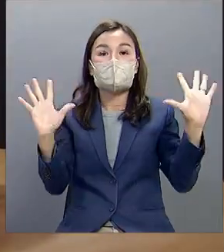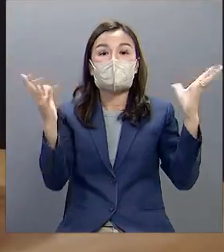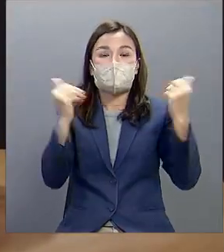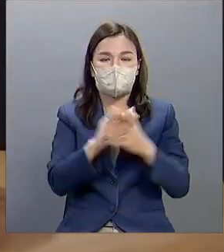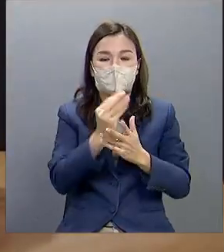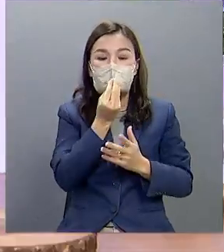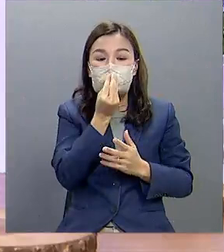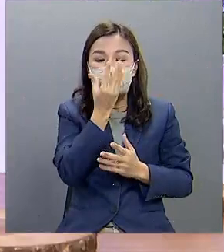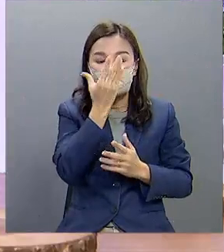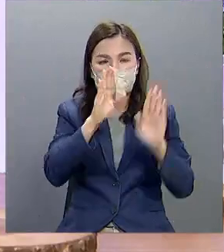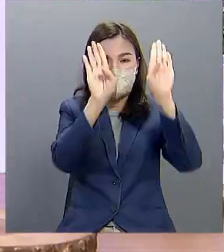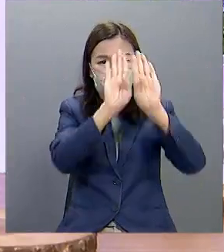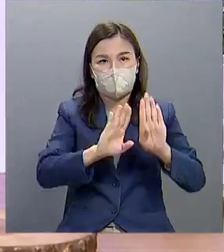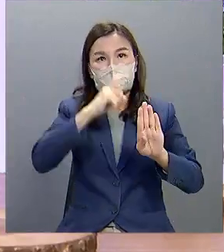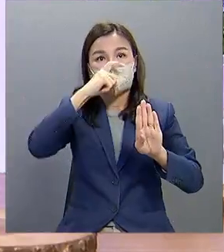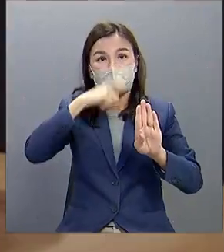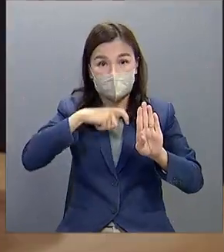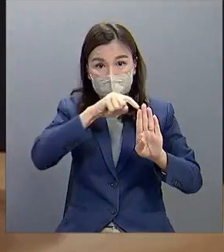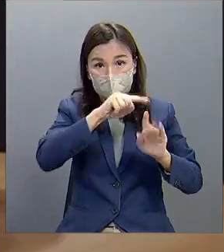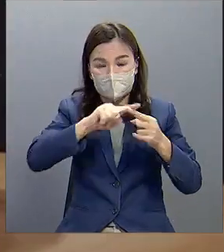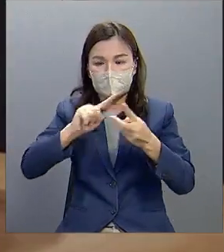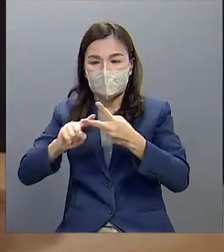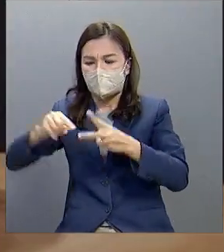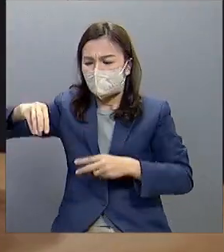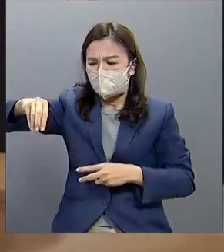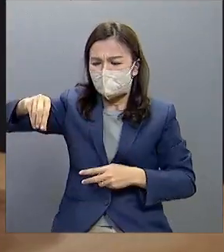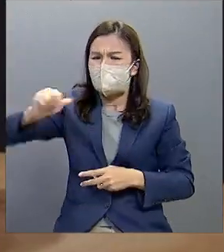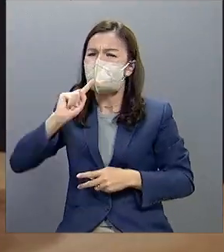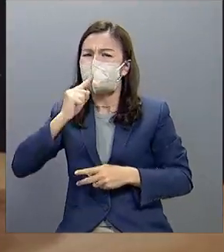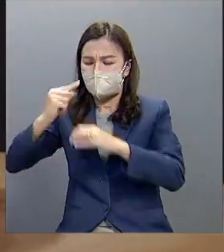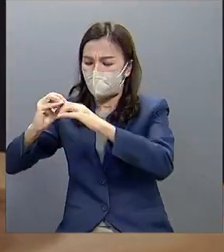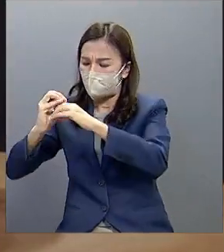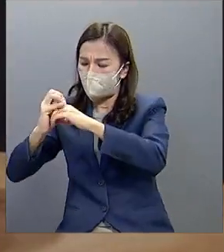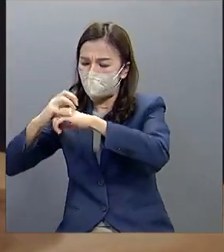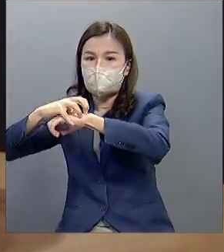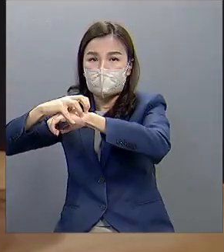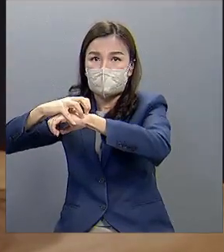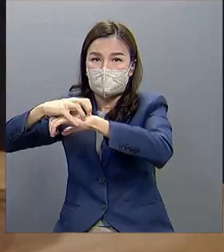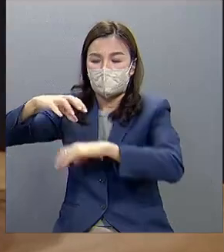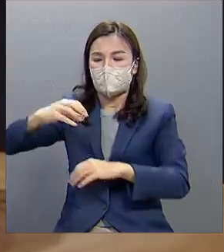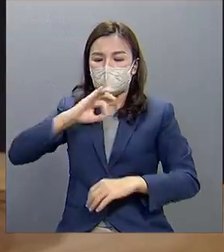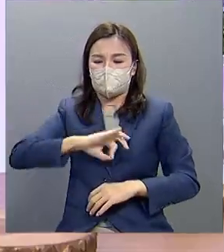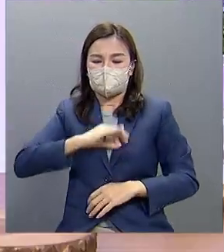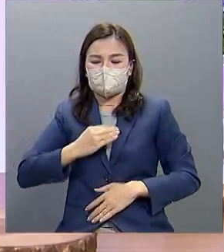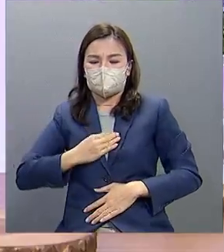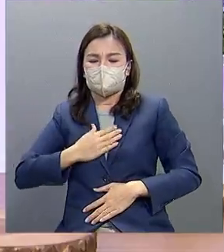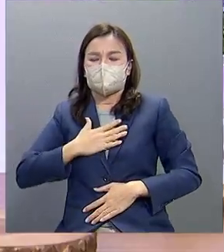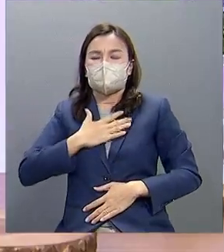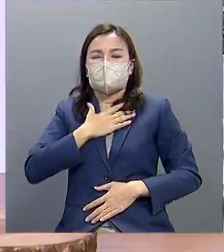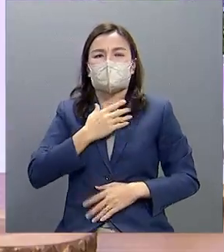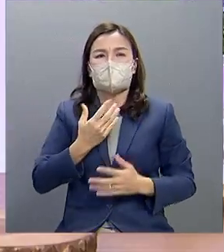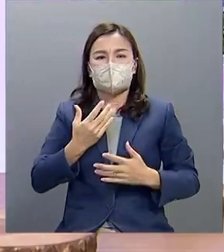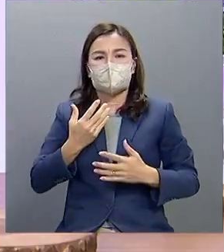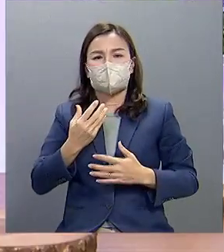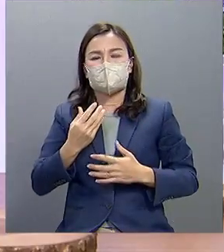กับมะกรูดละกันค่ะอันนี้เป็นท็อปโน้ตนะคะจะให้ความรู้สึกสดชื่นน้ำมันที่มาจากธรรมชาติส่วนใหญ่นะคะก็จะมีกลิ่น